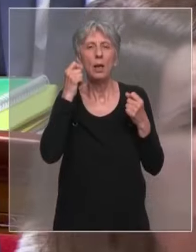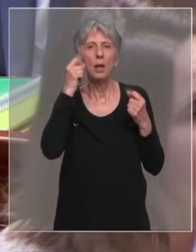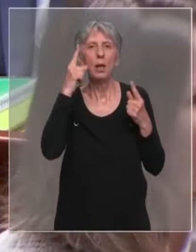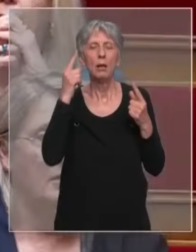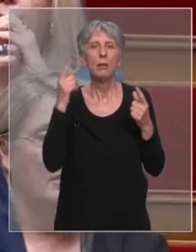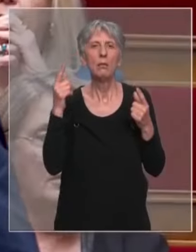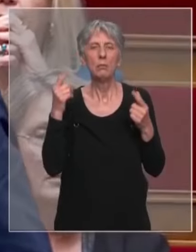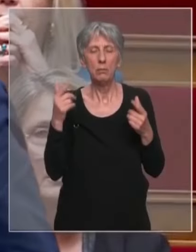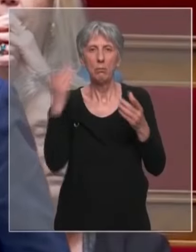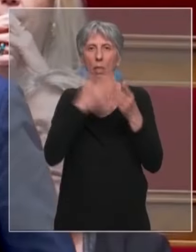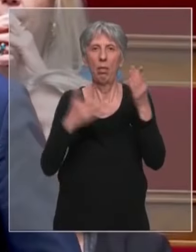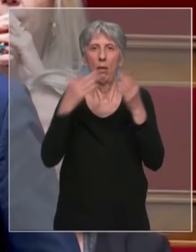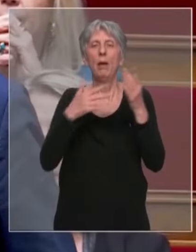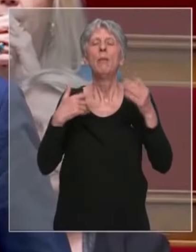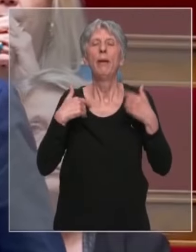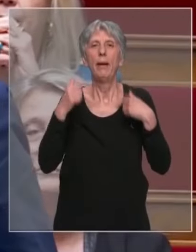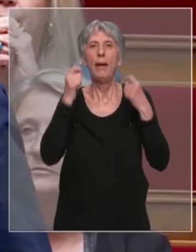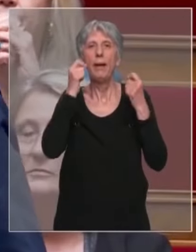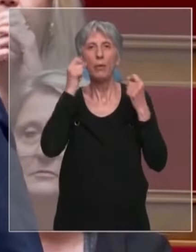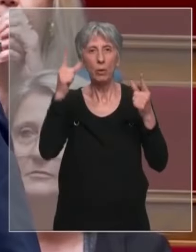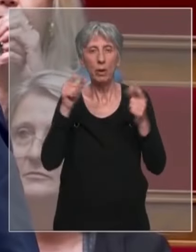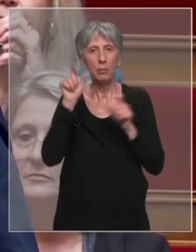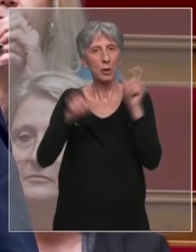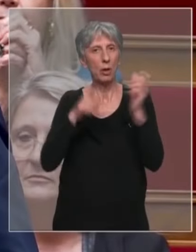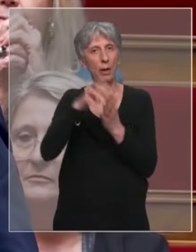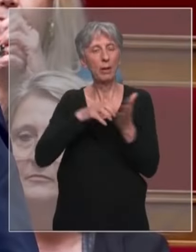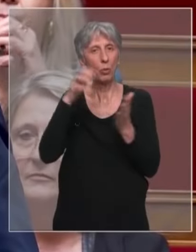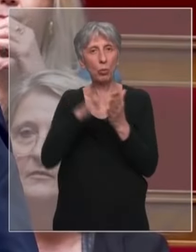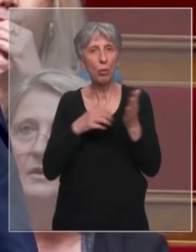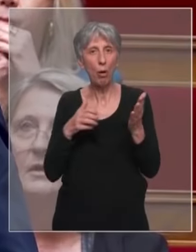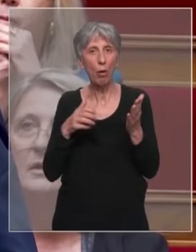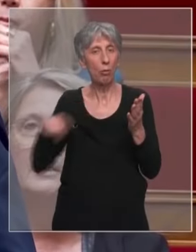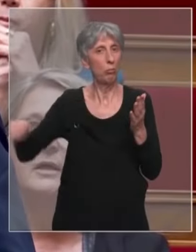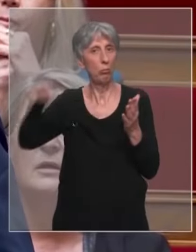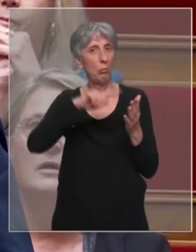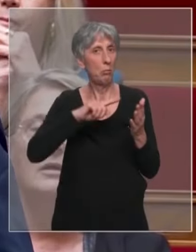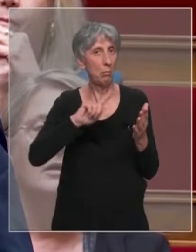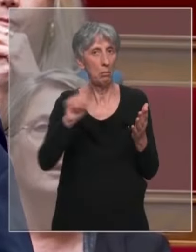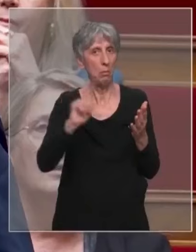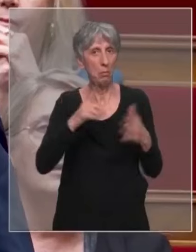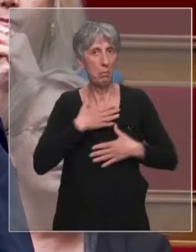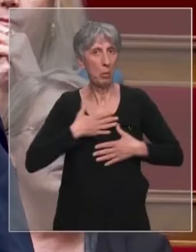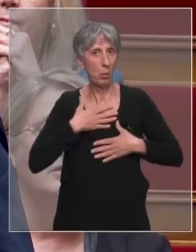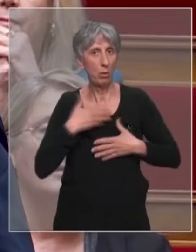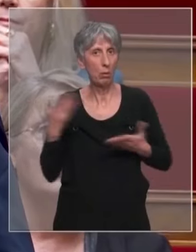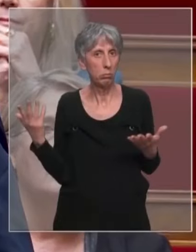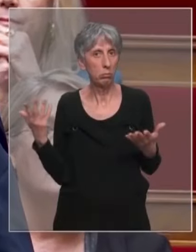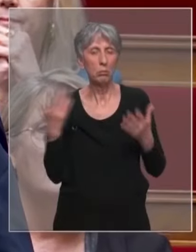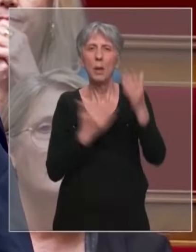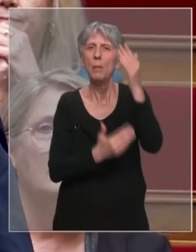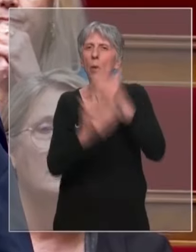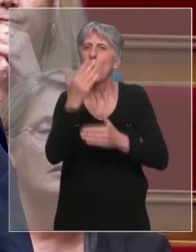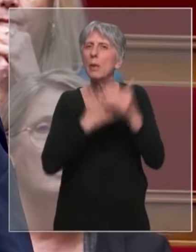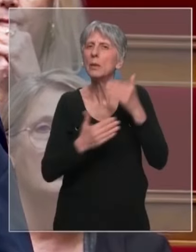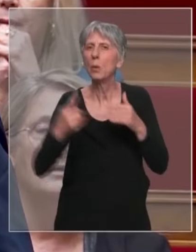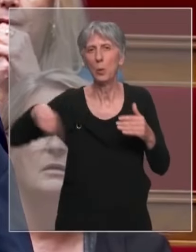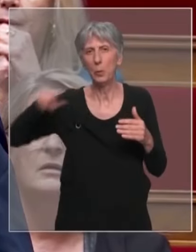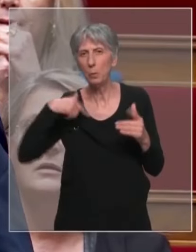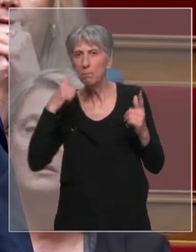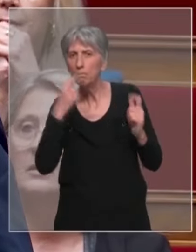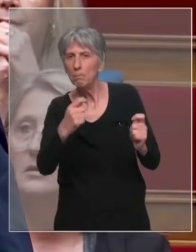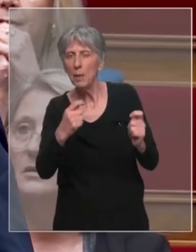Je suis très étonné de voir que les agriculteurs ne sont toujours pas contents. Et quant à la programmation, nous serons très vigilants. Mais je